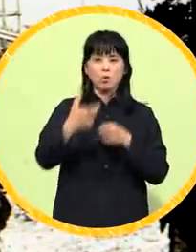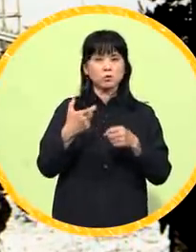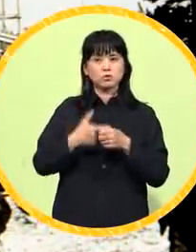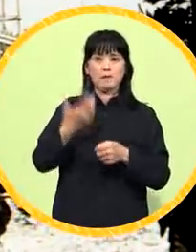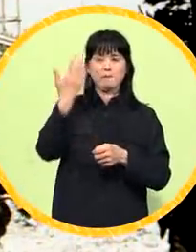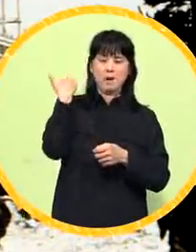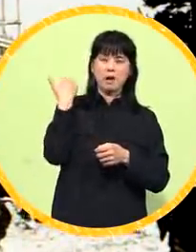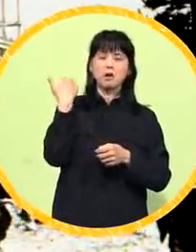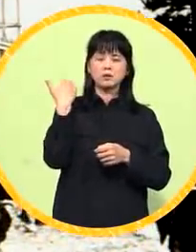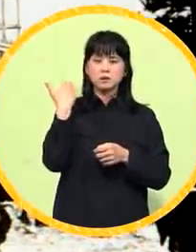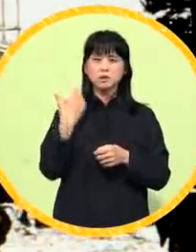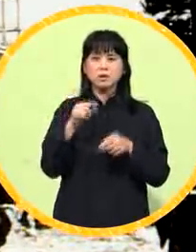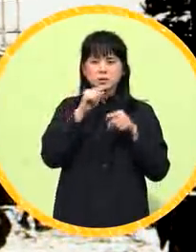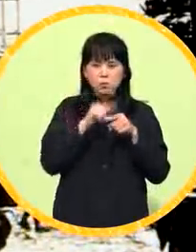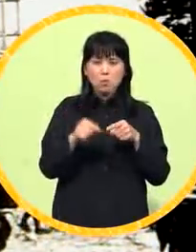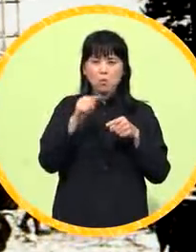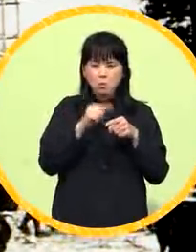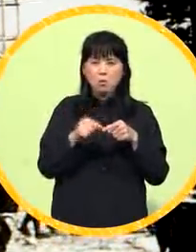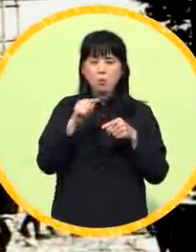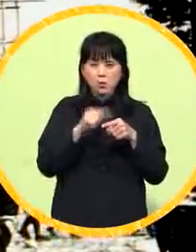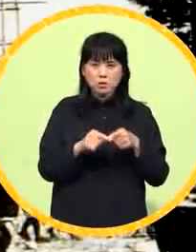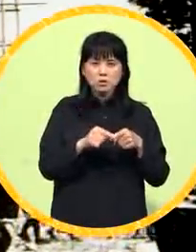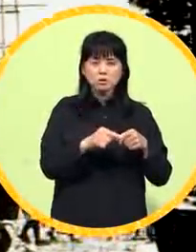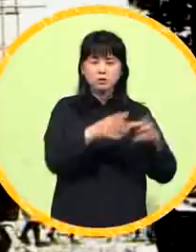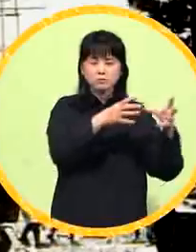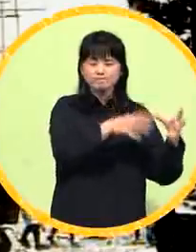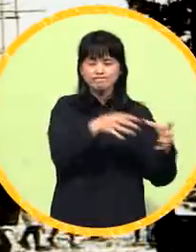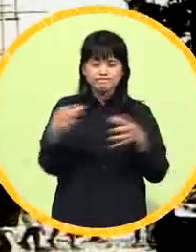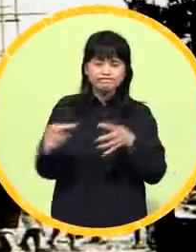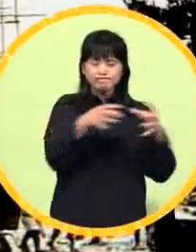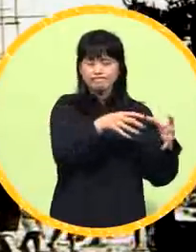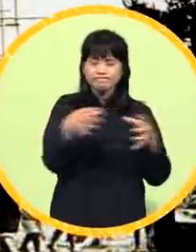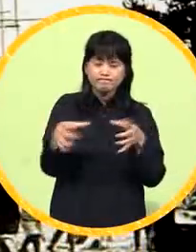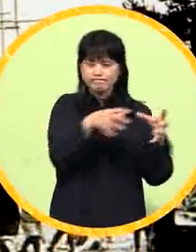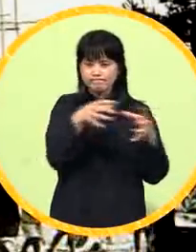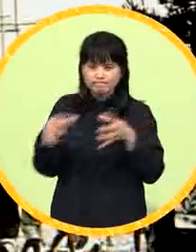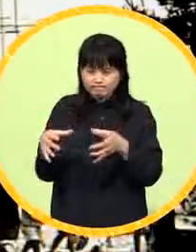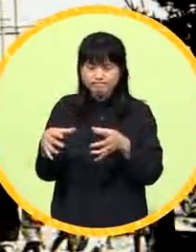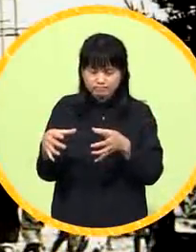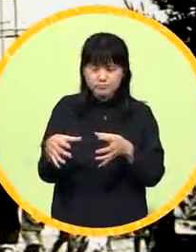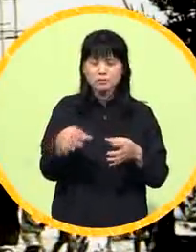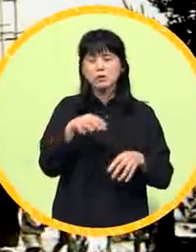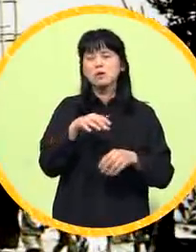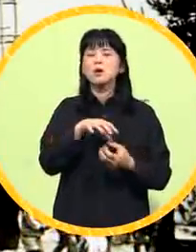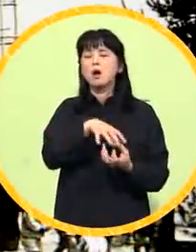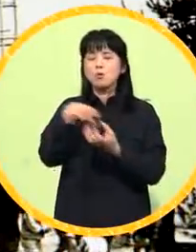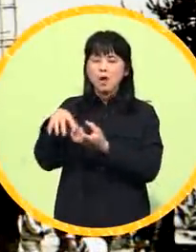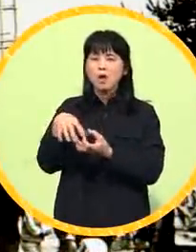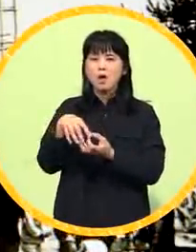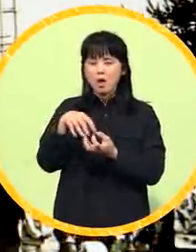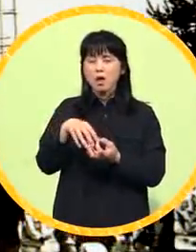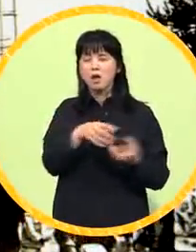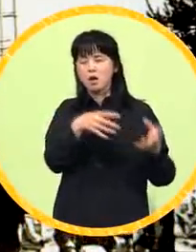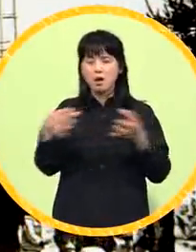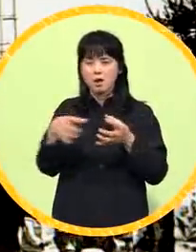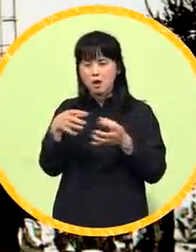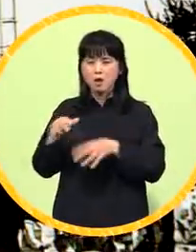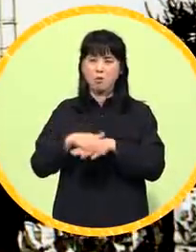前8少しずつですね解体をしてそれから箱根まで運んだんですね